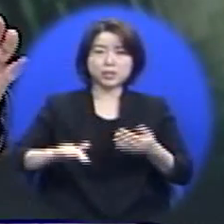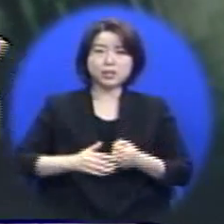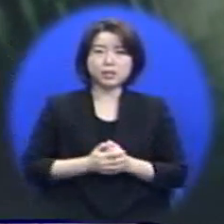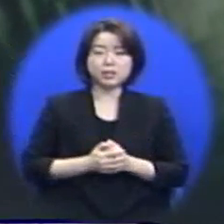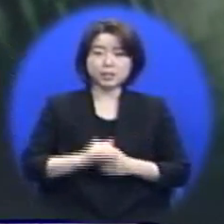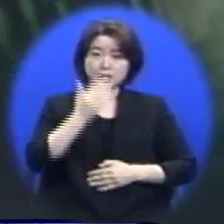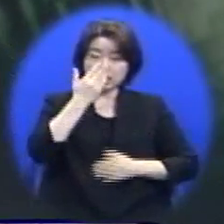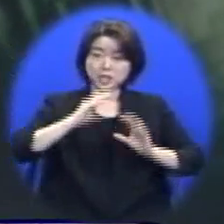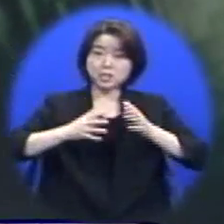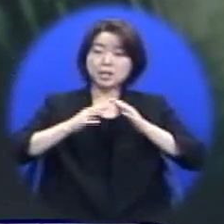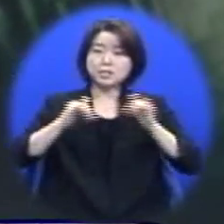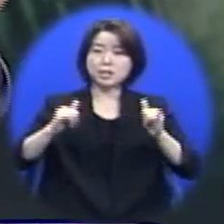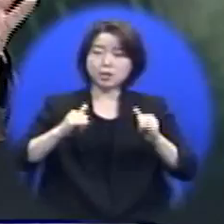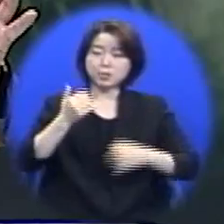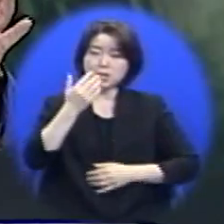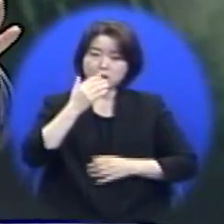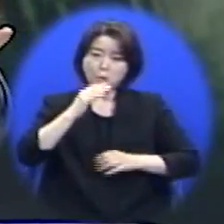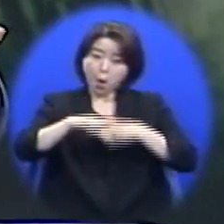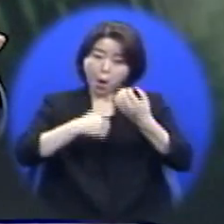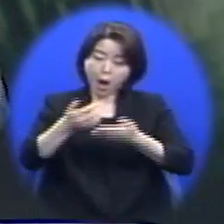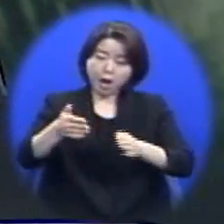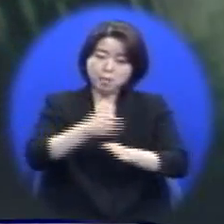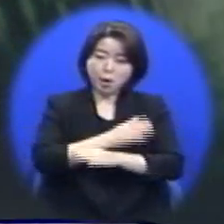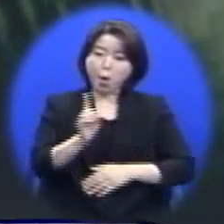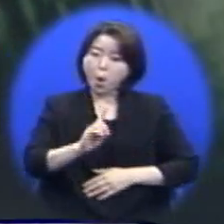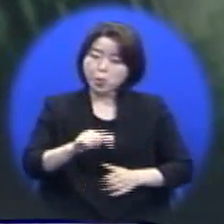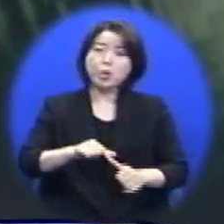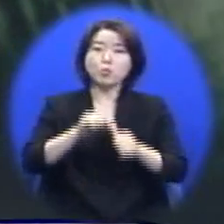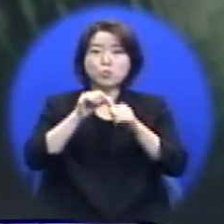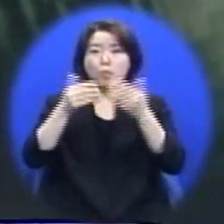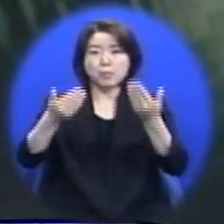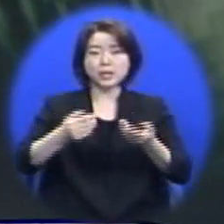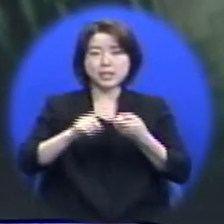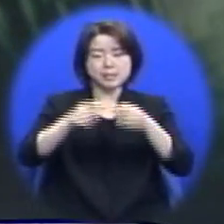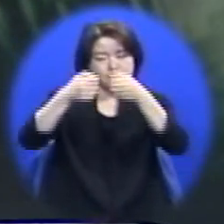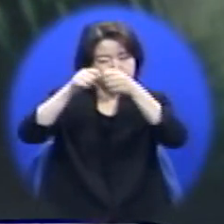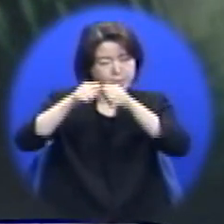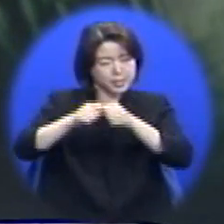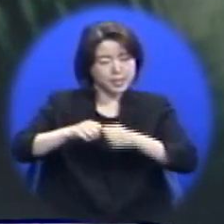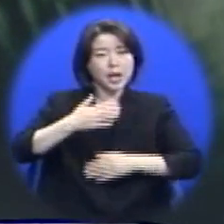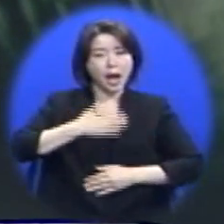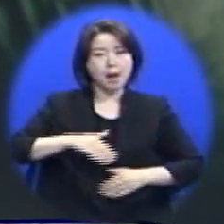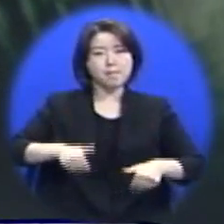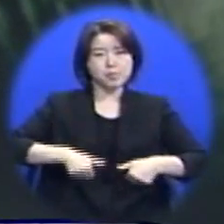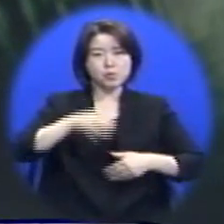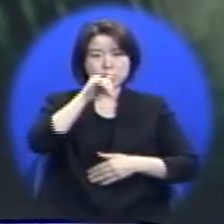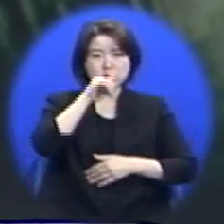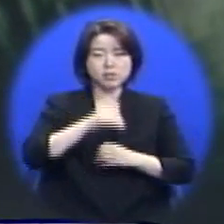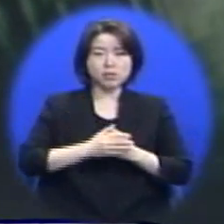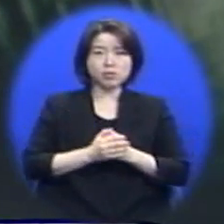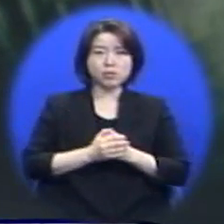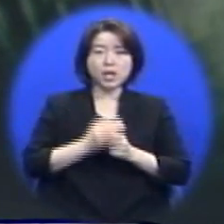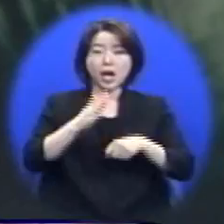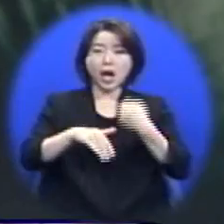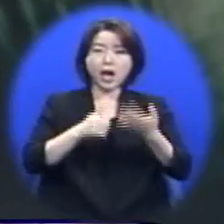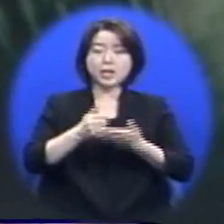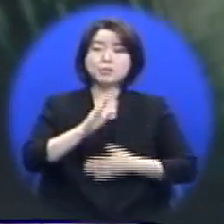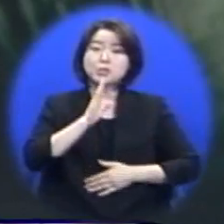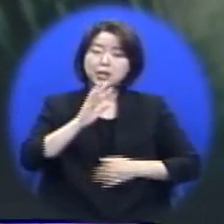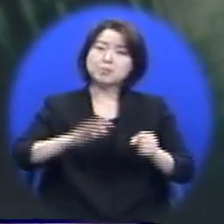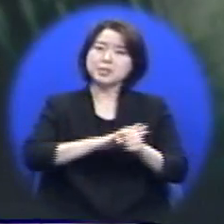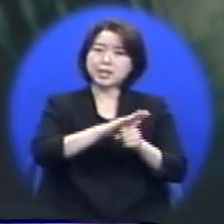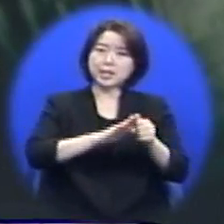이스라엘 백성들이 하나님으로부터 어떤 구원을 받았는지에 대해서 좀 더 자세히 알 필요가 있습니다. 하나님이 참